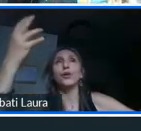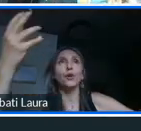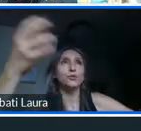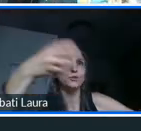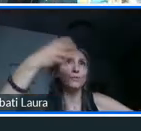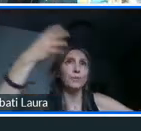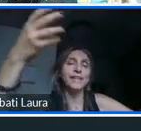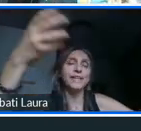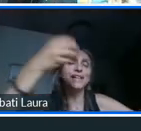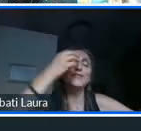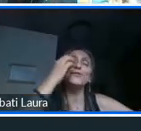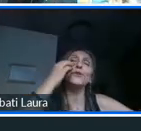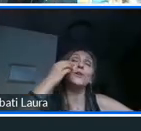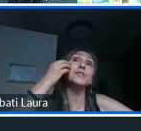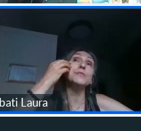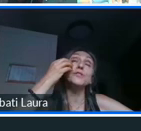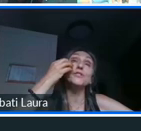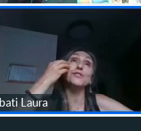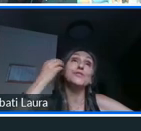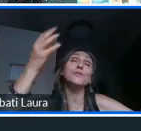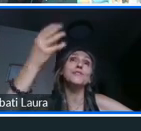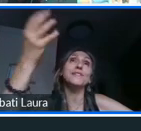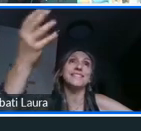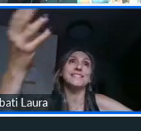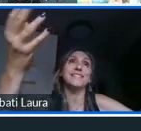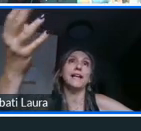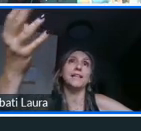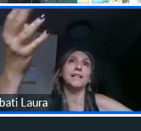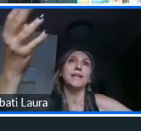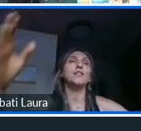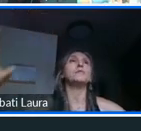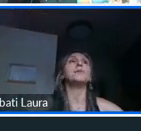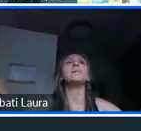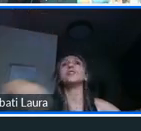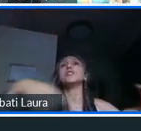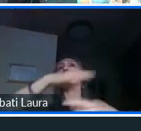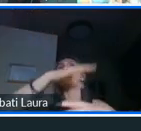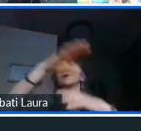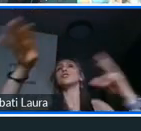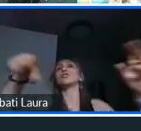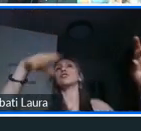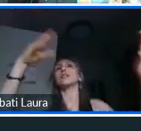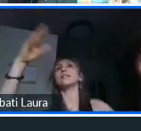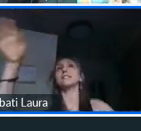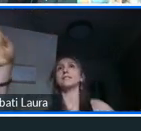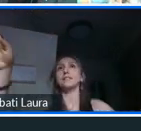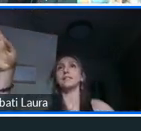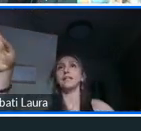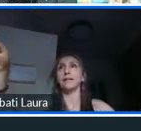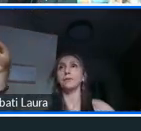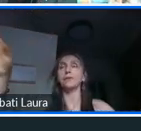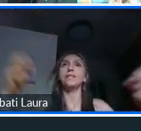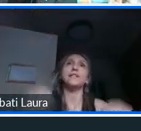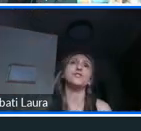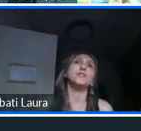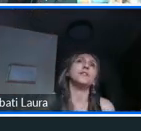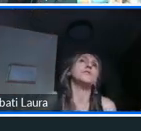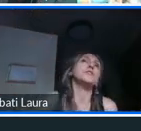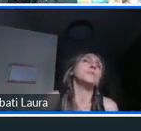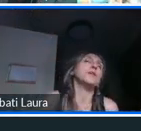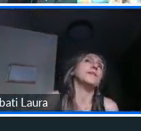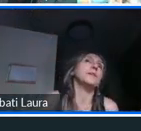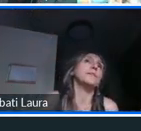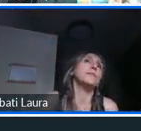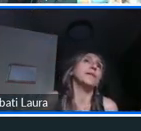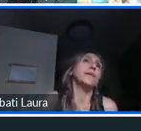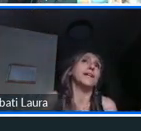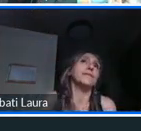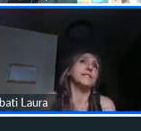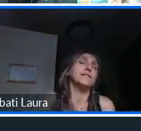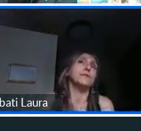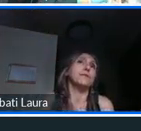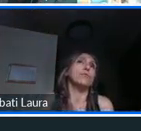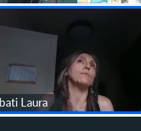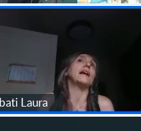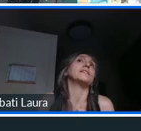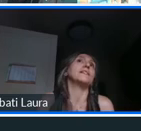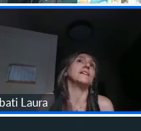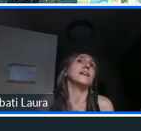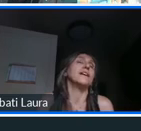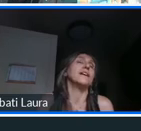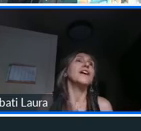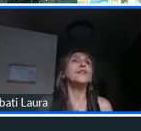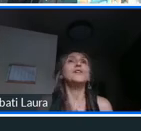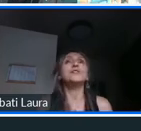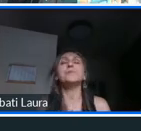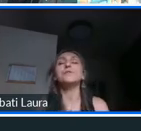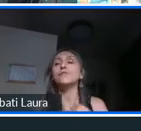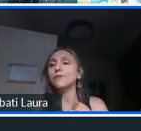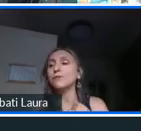volete curioso, no? Perché nascono con le esposizioni universali, cioè prima c'era poca circolazione di idee, quindi la gente non si poneva il problema che venissero